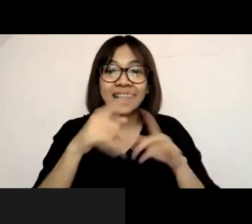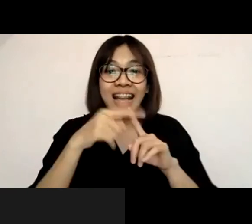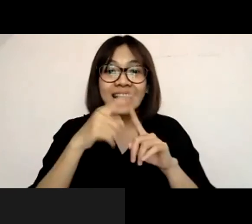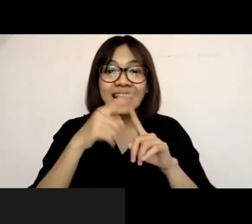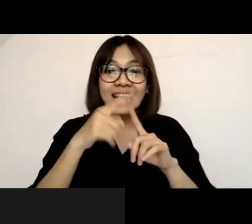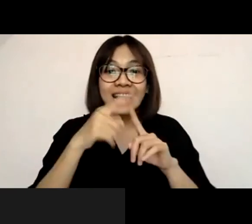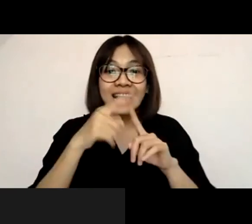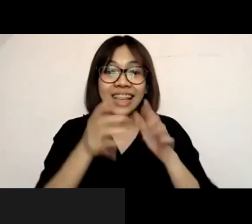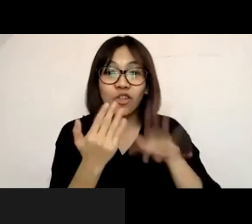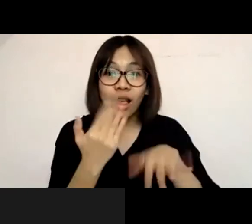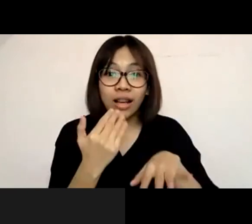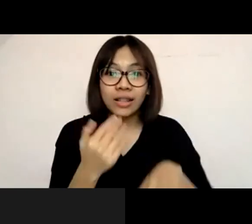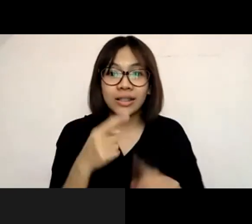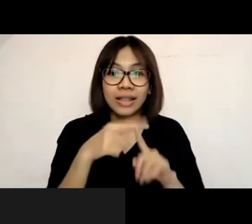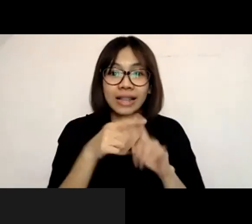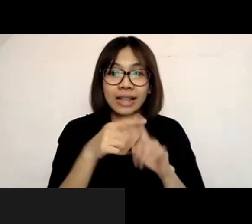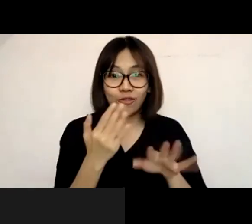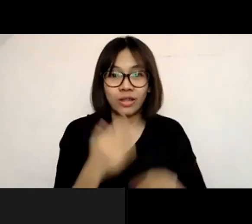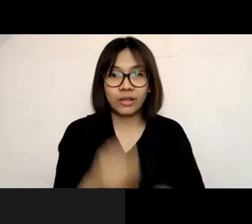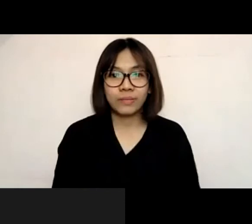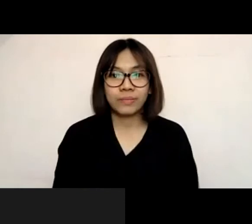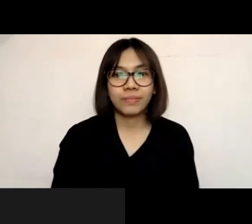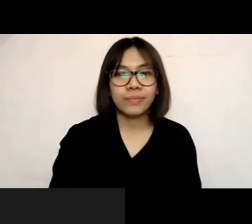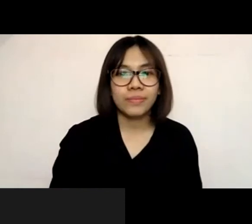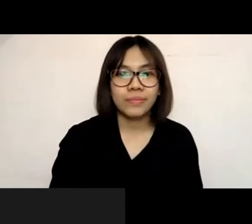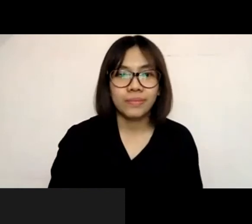Oh, saya mau teman-teman saya.